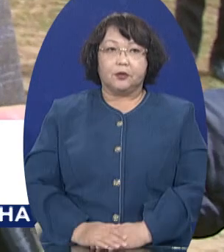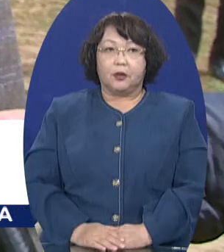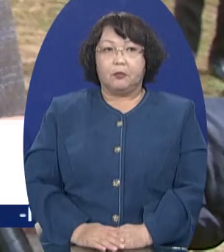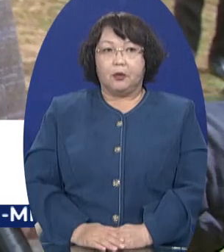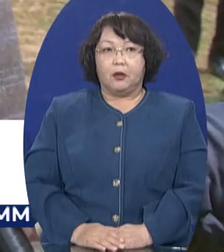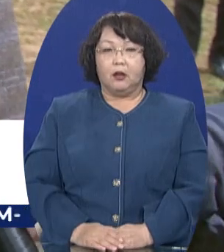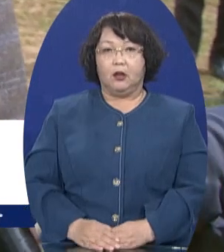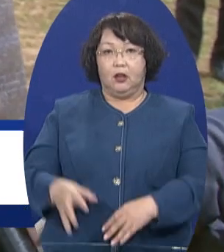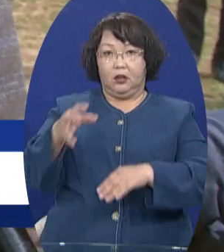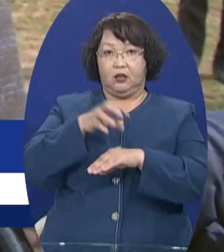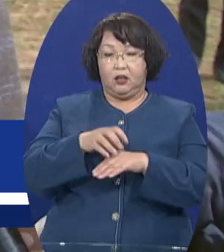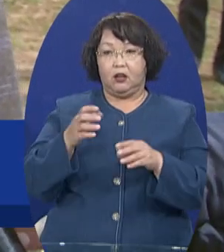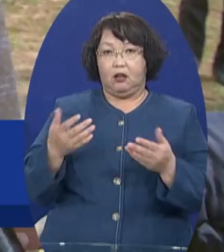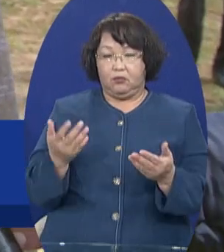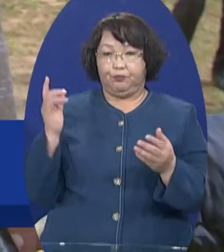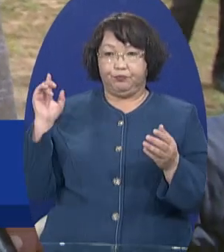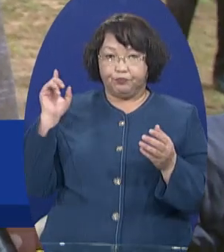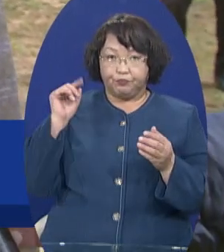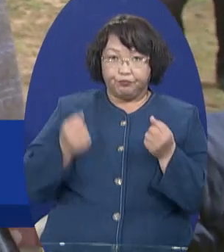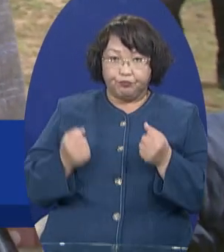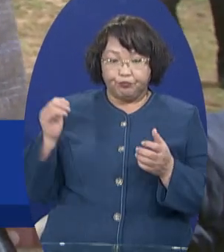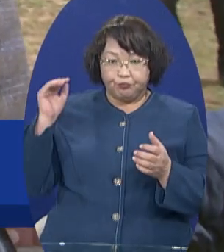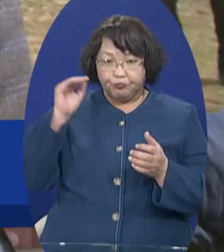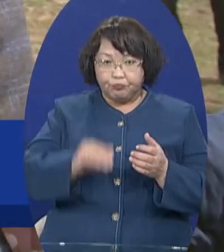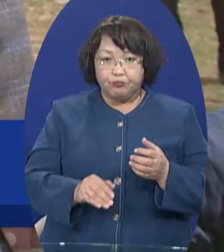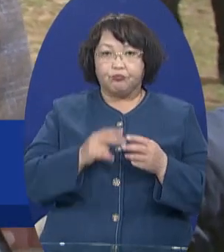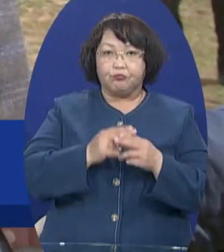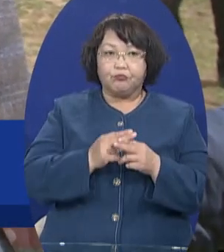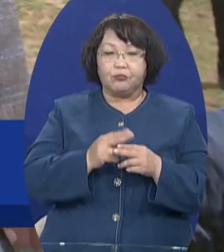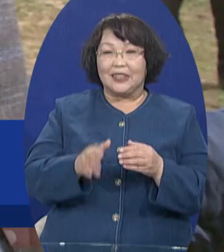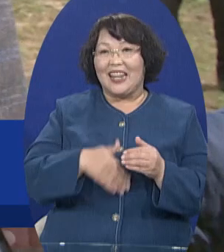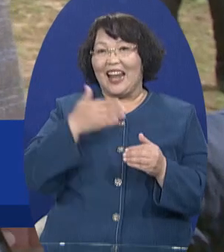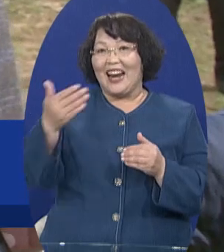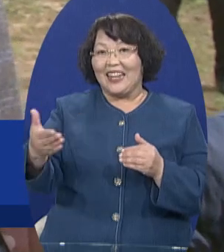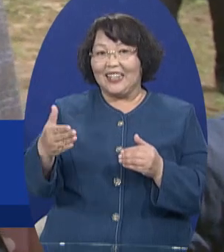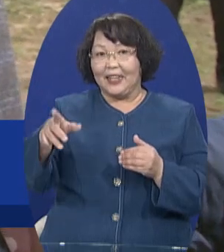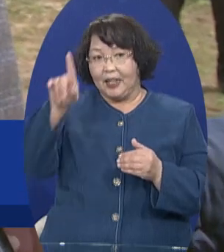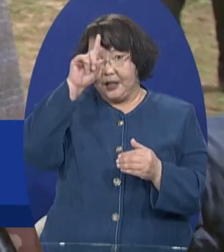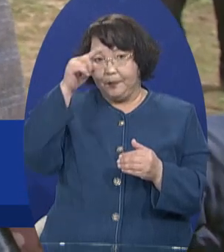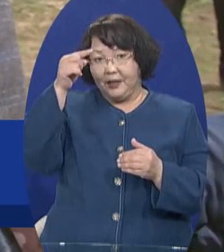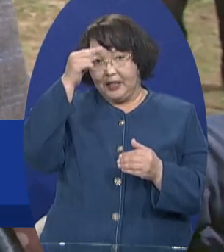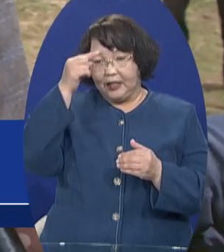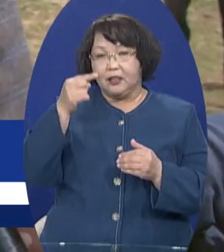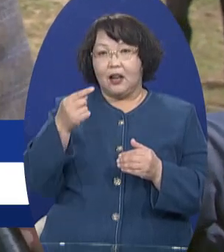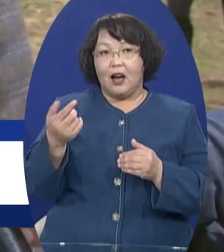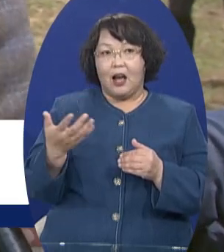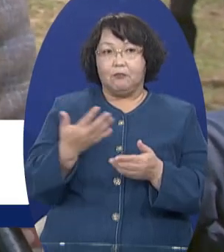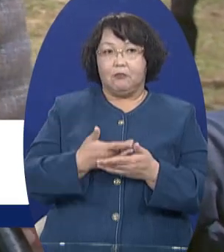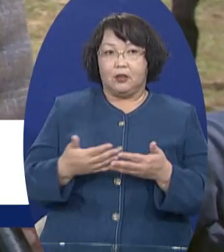Гэрт нь одоо үзээд тэгэхээр дараагийнх одоо сумын төв болоод дараагийн шатлын одоо эмгүүдэд